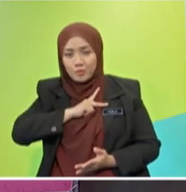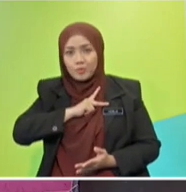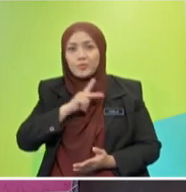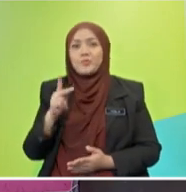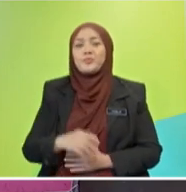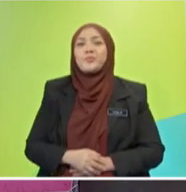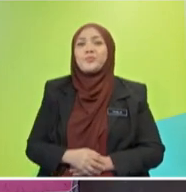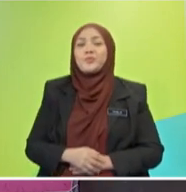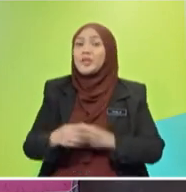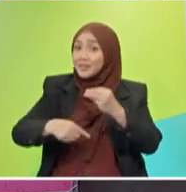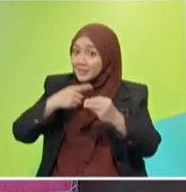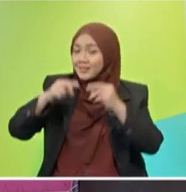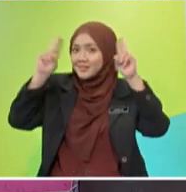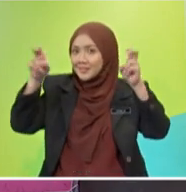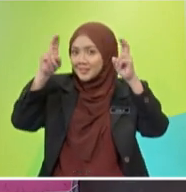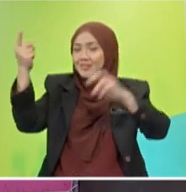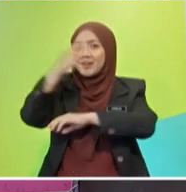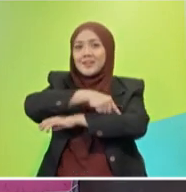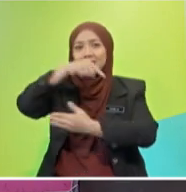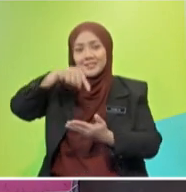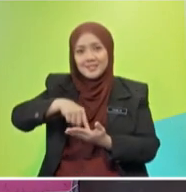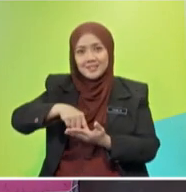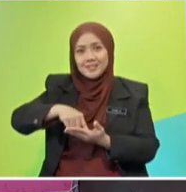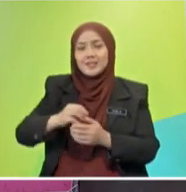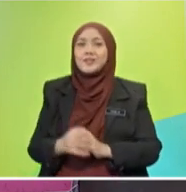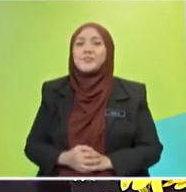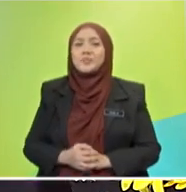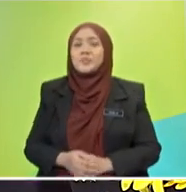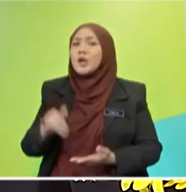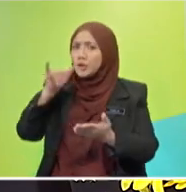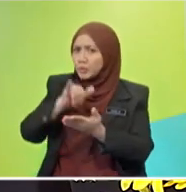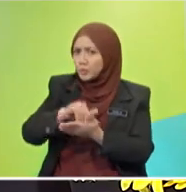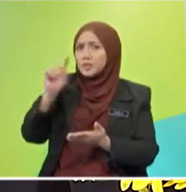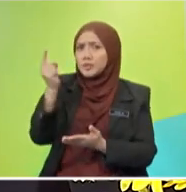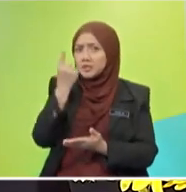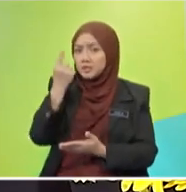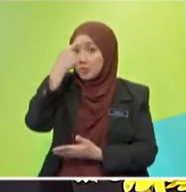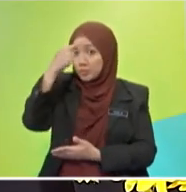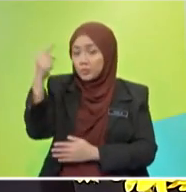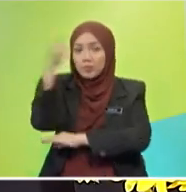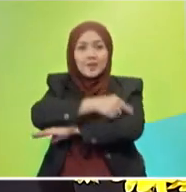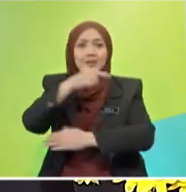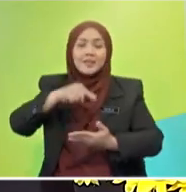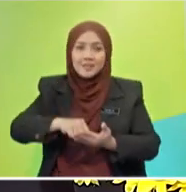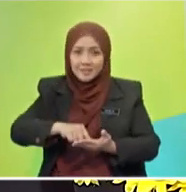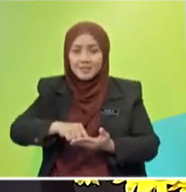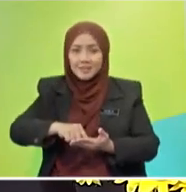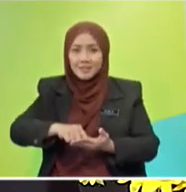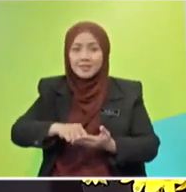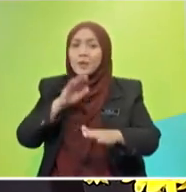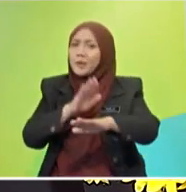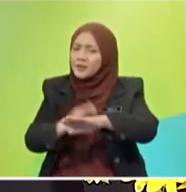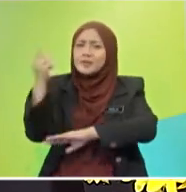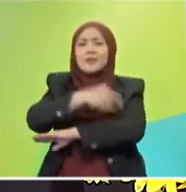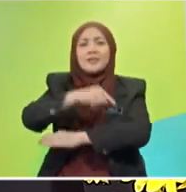ini yaitu tuway hasil tanaman Nampaknya kita pun tidak berada di penghujung pembelajaran kita pada